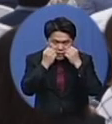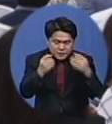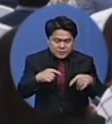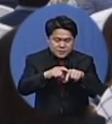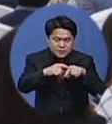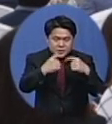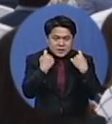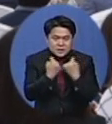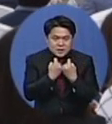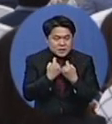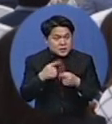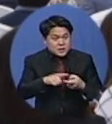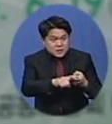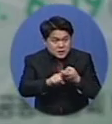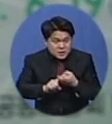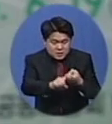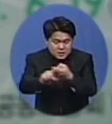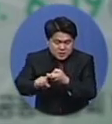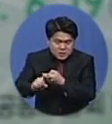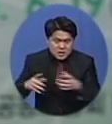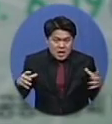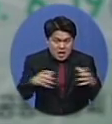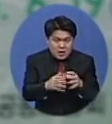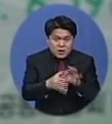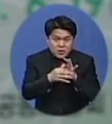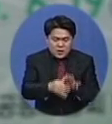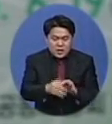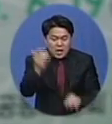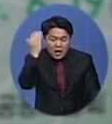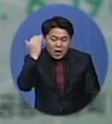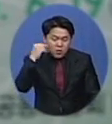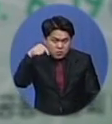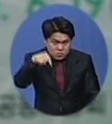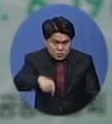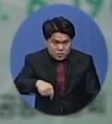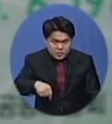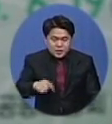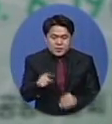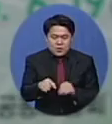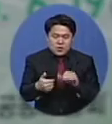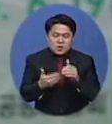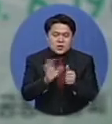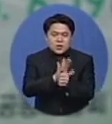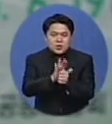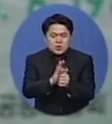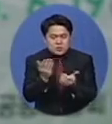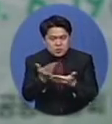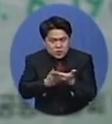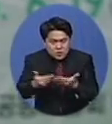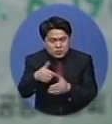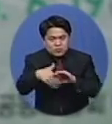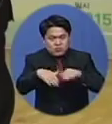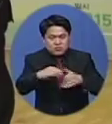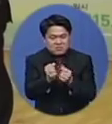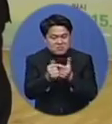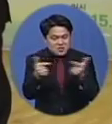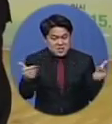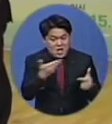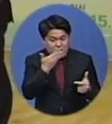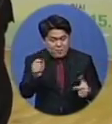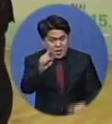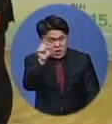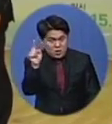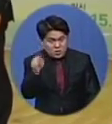민간단체의 네트워크를 통해 한국 사회에 건강한 나눔 문화가 확산될 수 있을지 귀추가 주목됩니다.